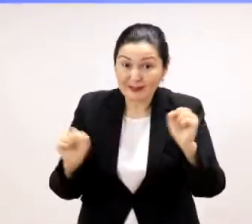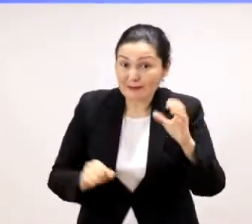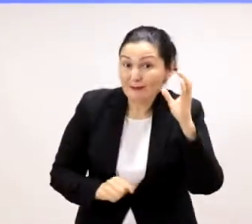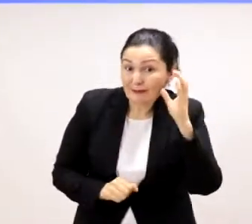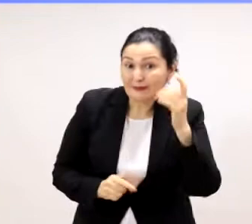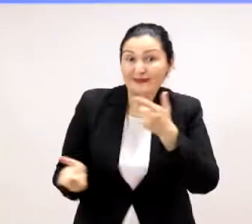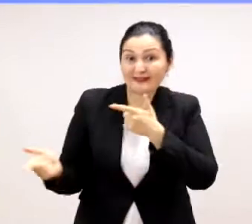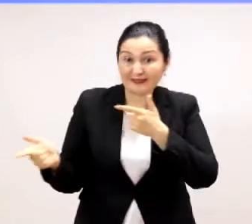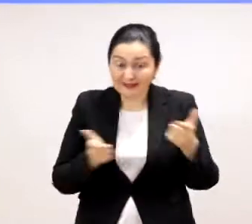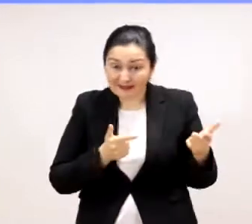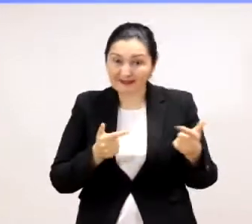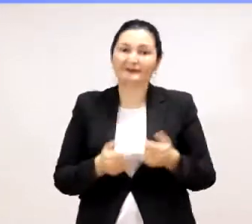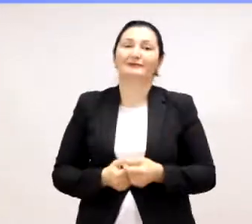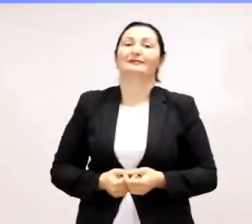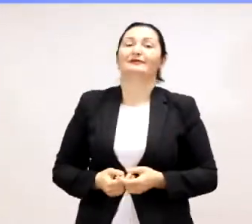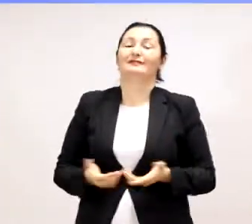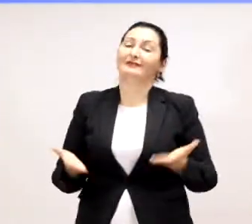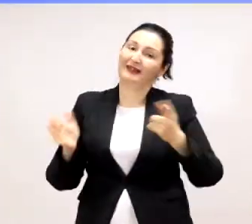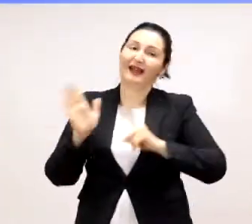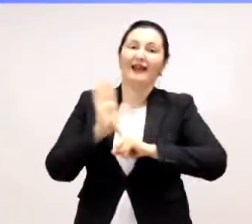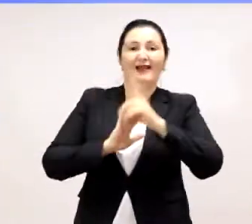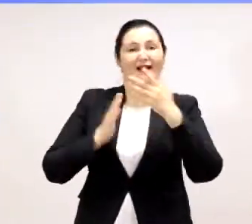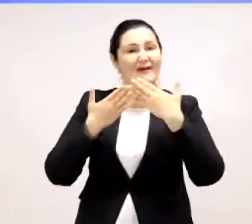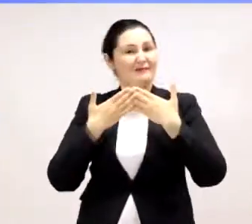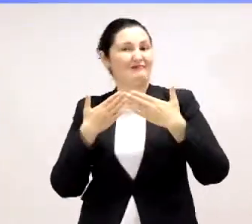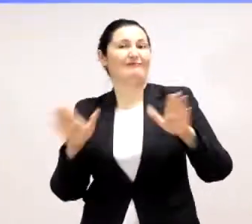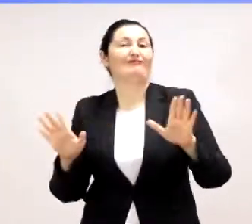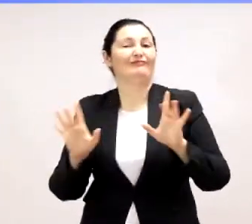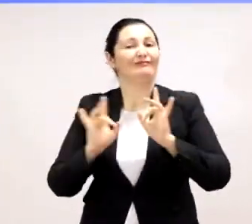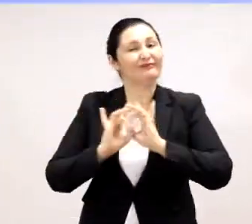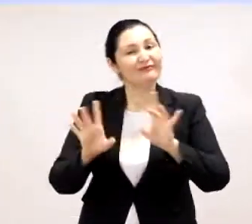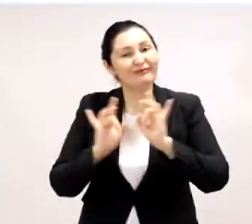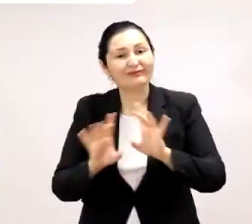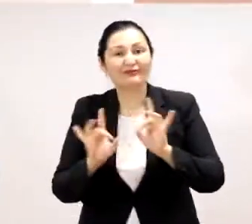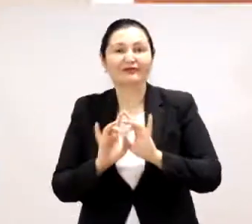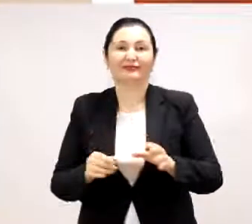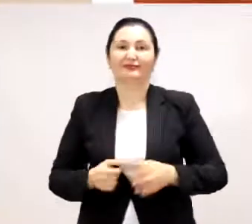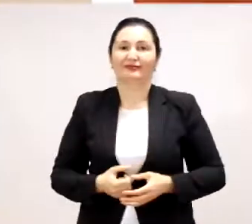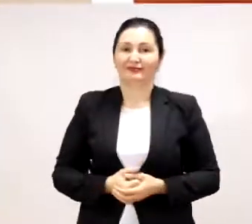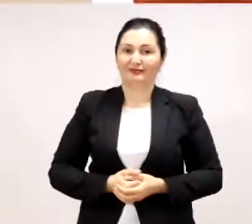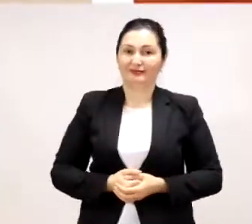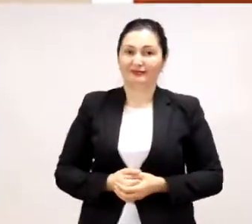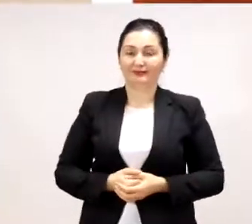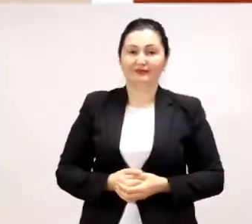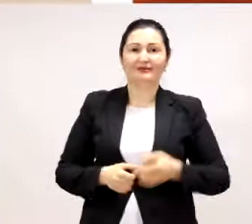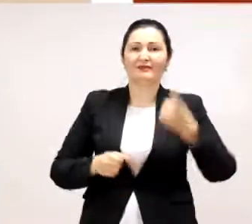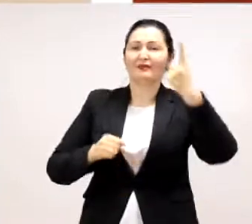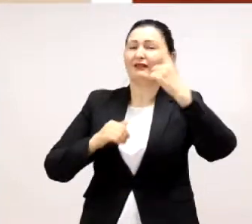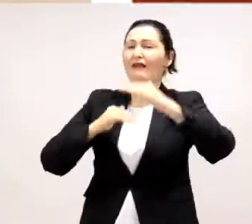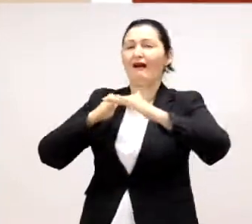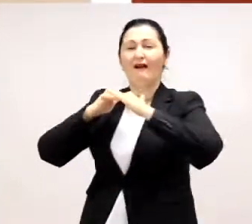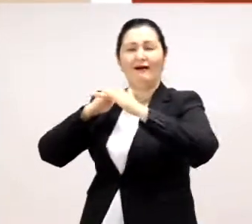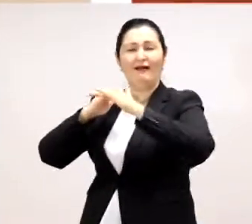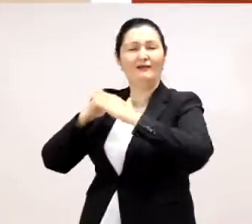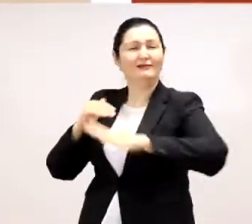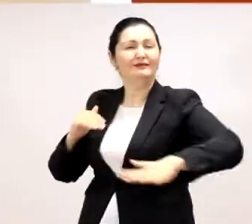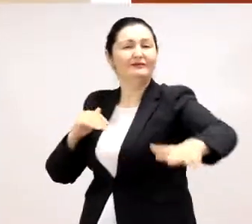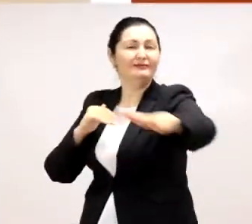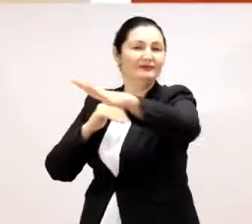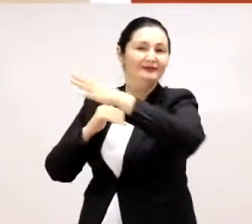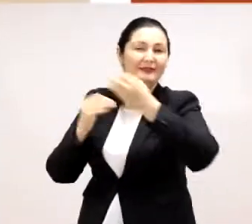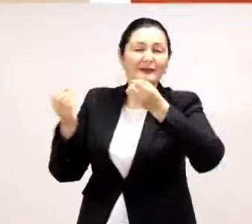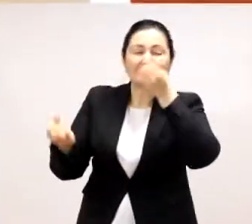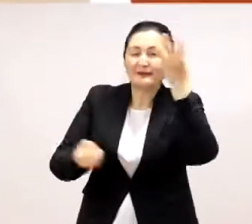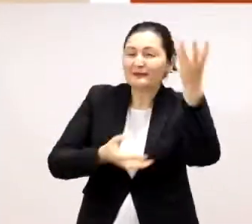آماده اید؟ نباشد؟ آغاز میکنیم. آغاز میکنیم. در یک پلیزی بستان سرا